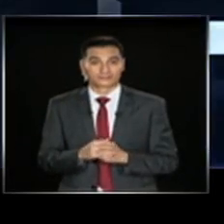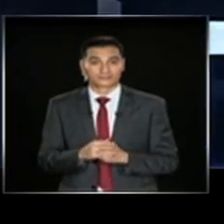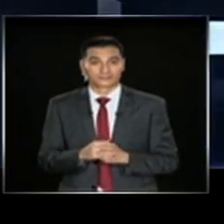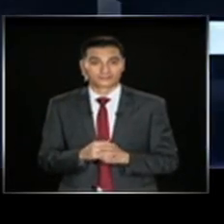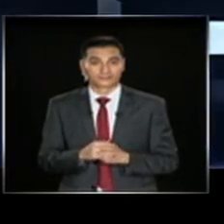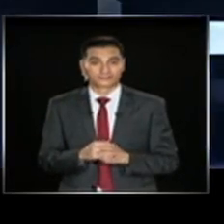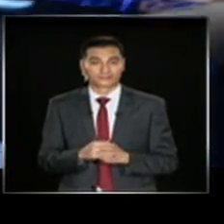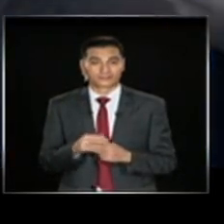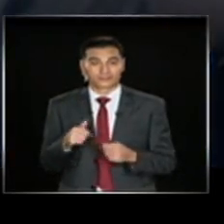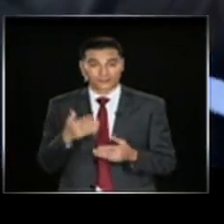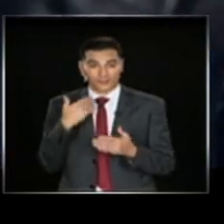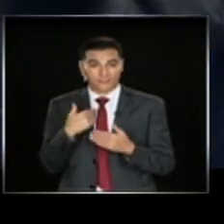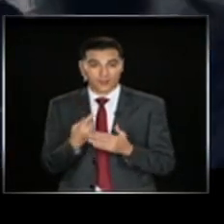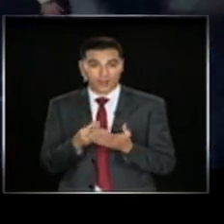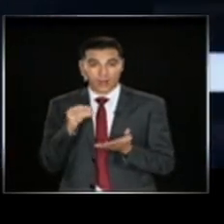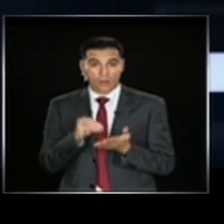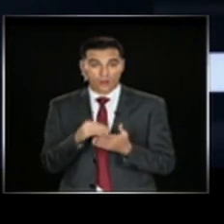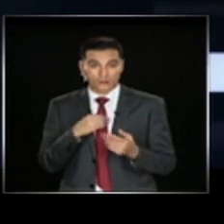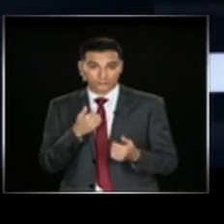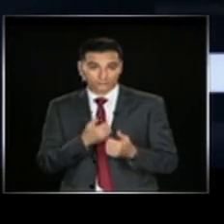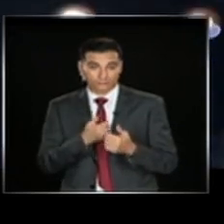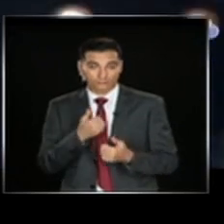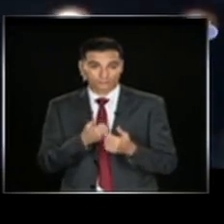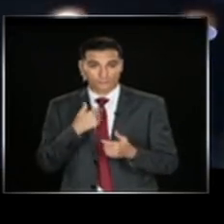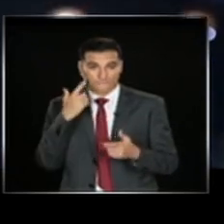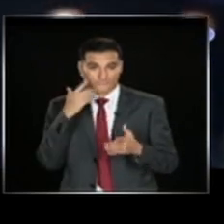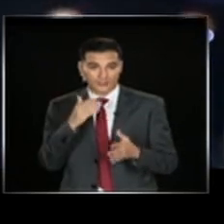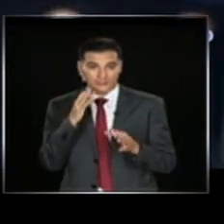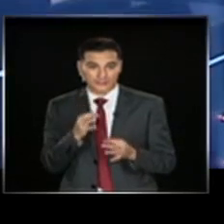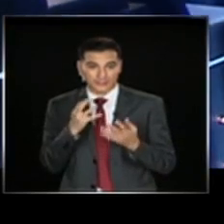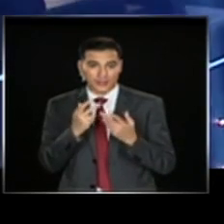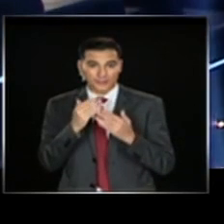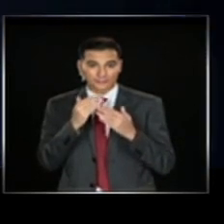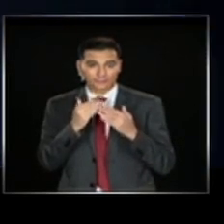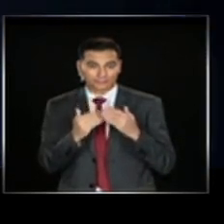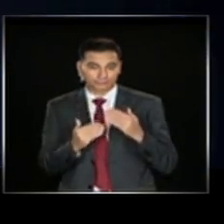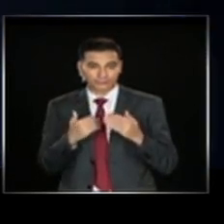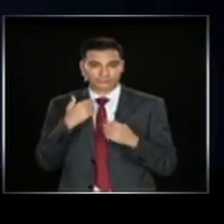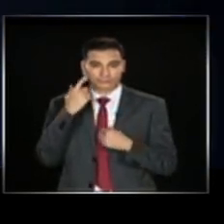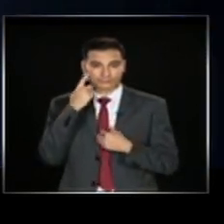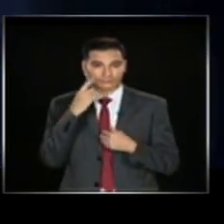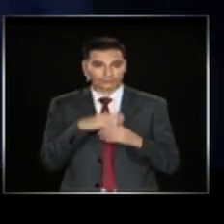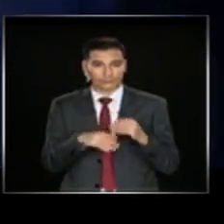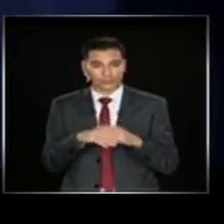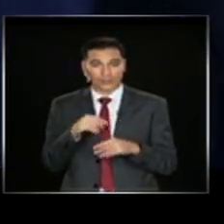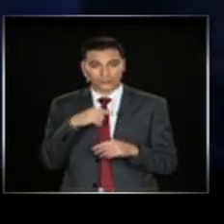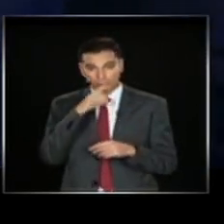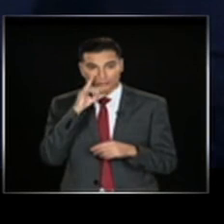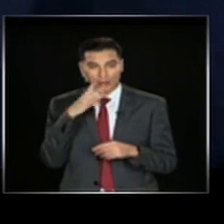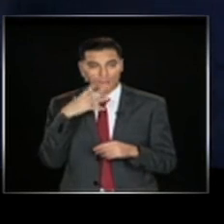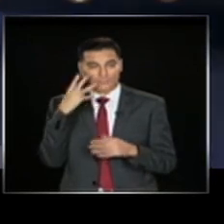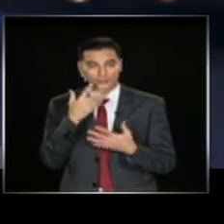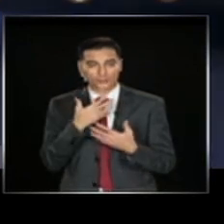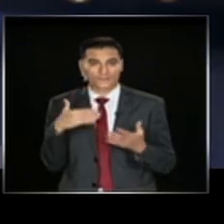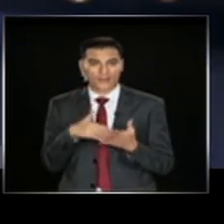في الفقرات الأولى كنا مركزين جدا وموفقين جدا يعني، والسكور بتاعنا كان كويس. أنا مبسوط جدا إن أنا الحمد لله قدرت إن أنا